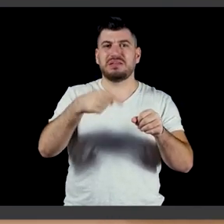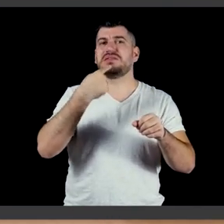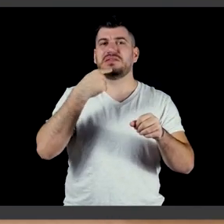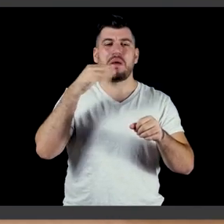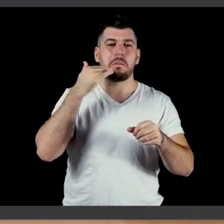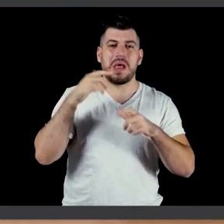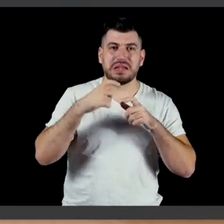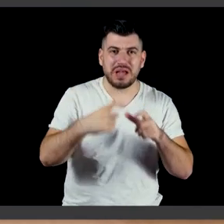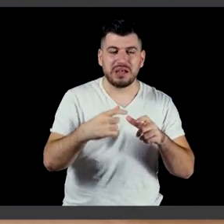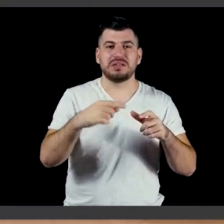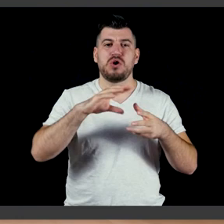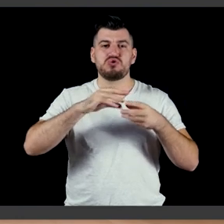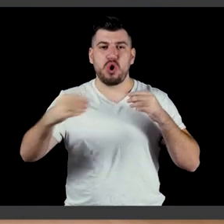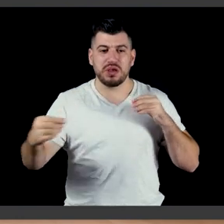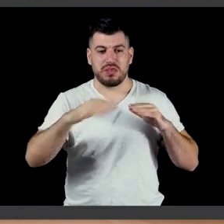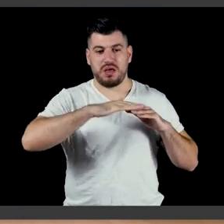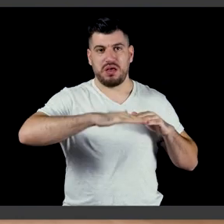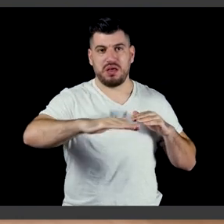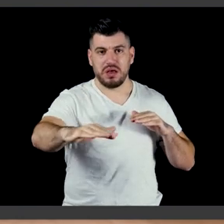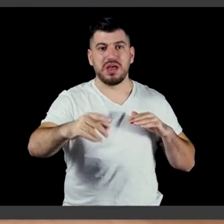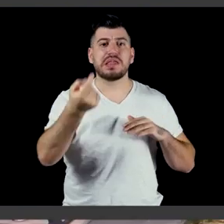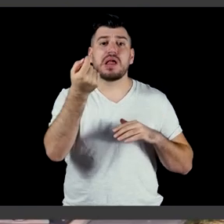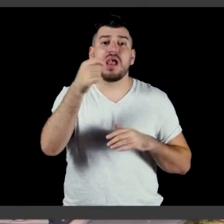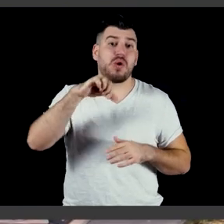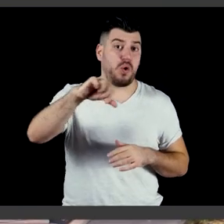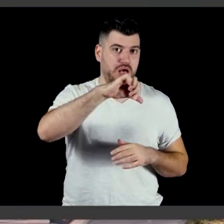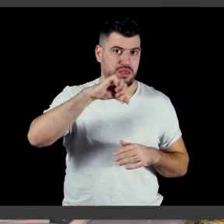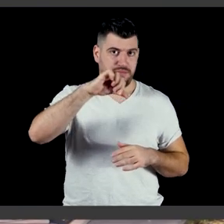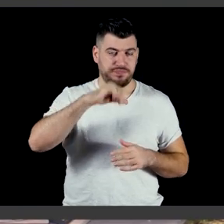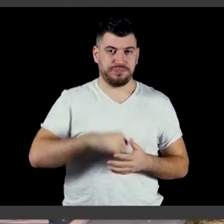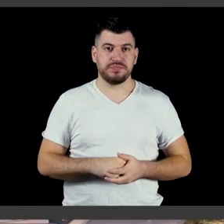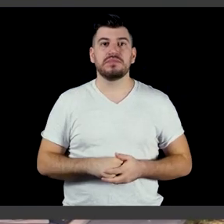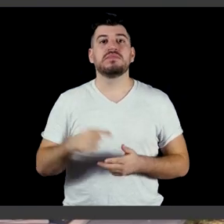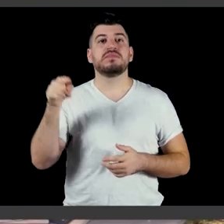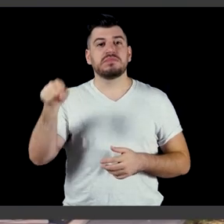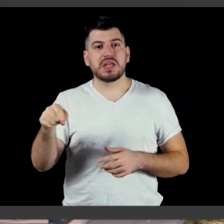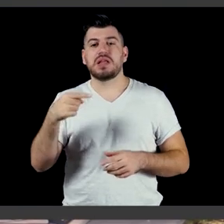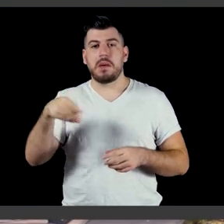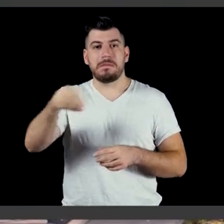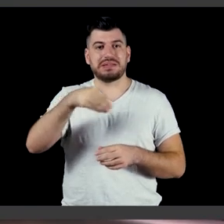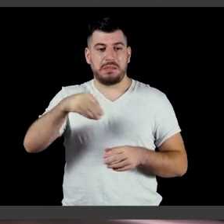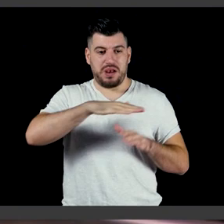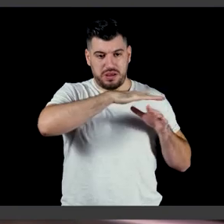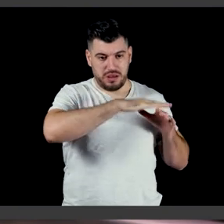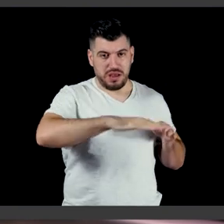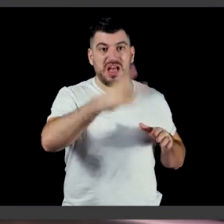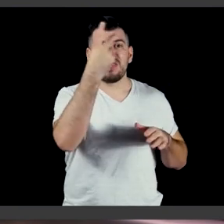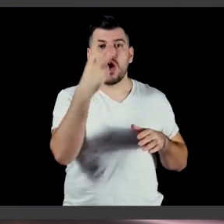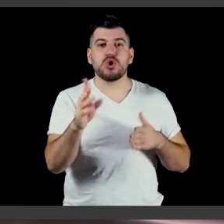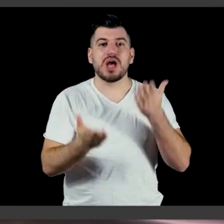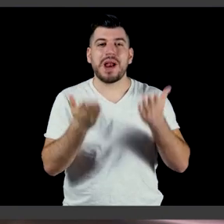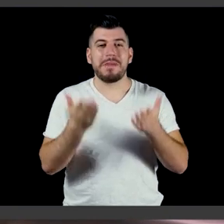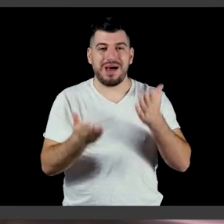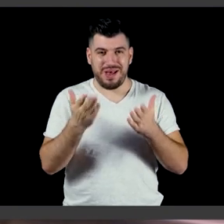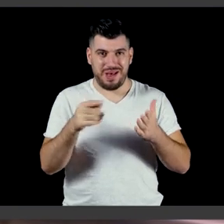το λίγο λάδι. Κοιτάξτε εδώ, δεν έχει καθόλου λάδι στα λαχανικά. Έχω τη σάλτσα ντομάτας και έχω την μπεσαμέλ μου. Θα πάρω 200 γραμμάρια